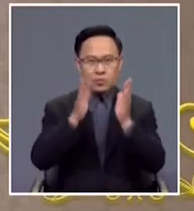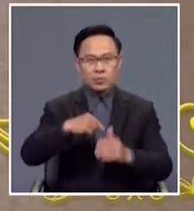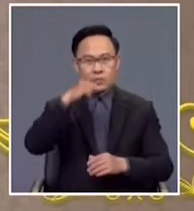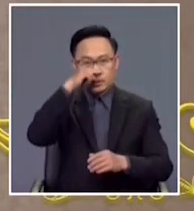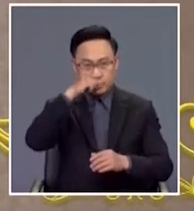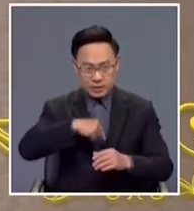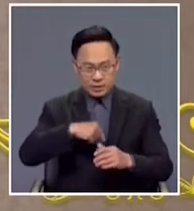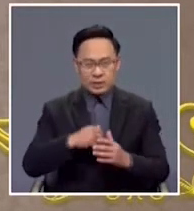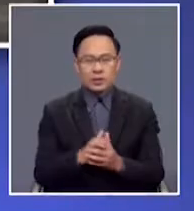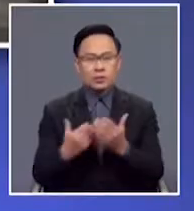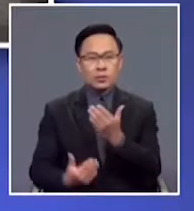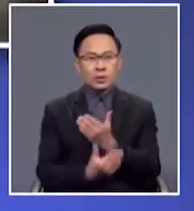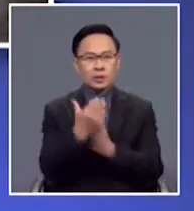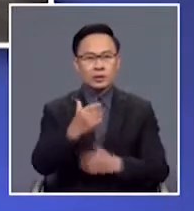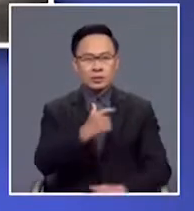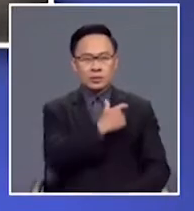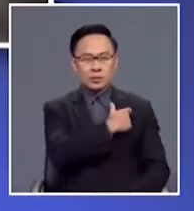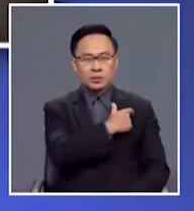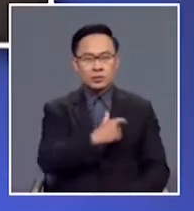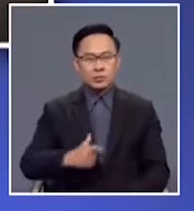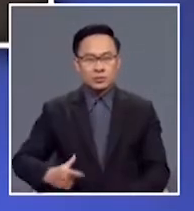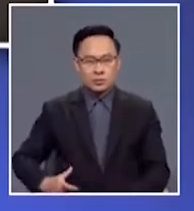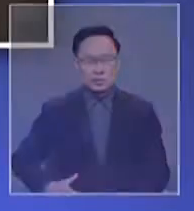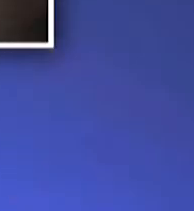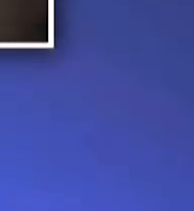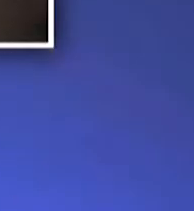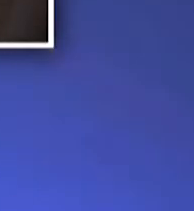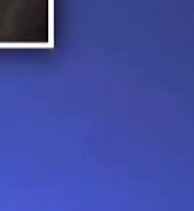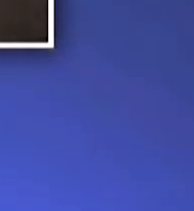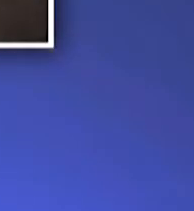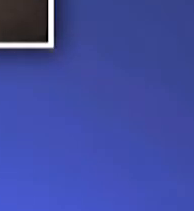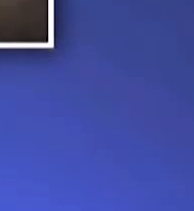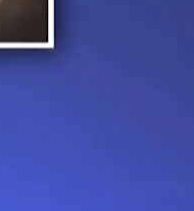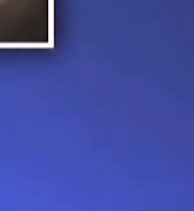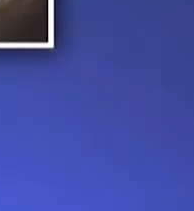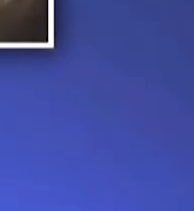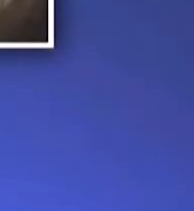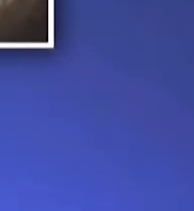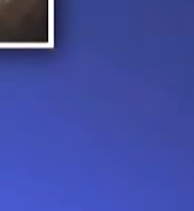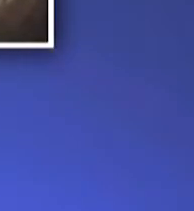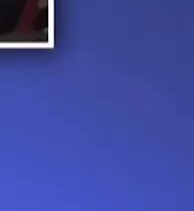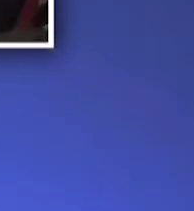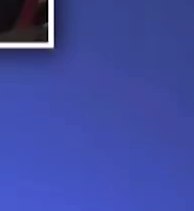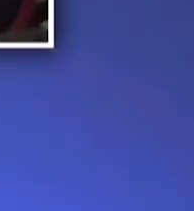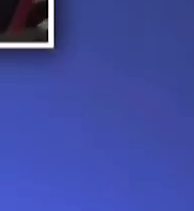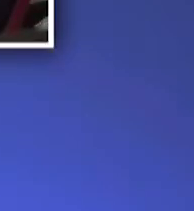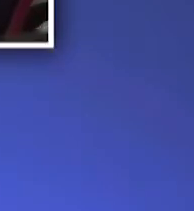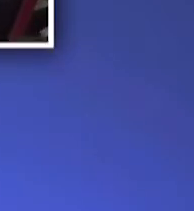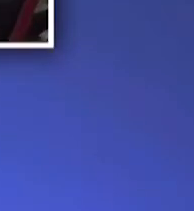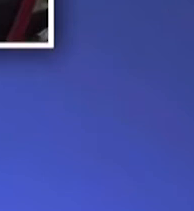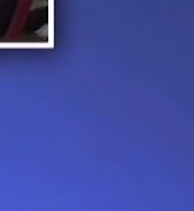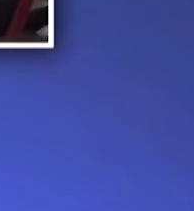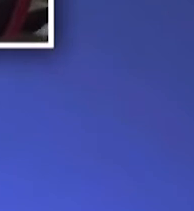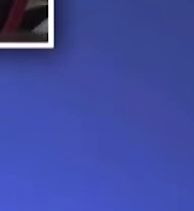ไทยในโอกาสที่สมเด็จพระเจ้าลูกเธอเจ้าฟ้าจุฬาภรณ์วลัยลักษณ์อัครราชกุมารีผู้เป็นเจ้าฟ้